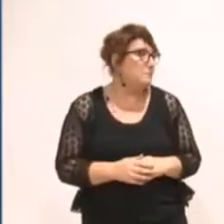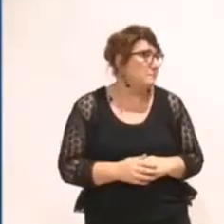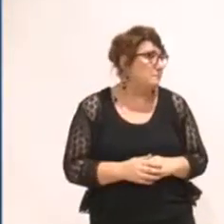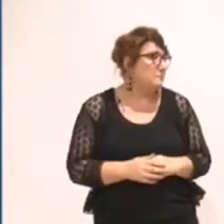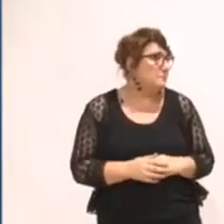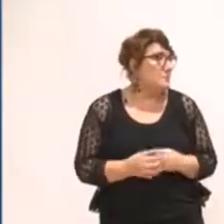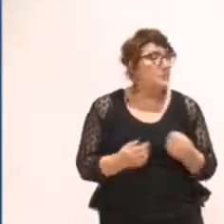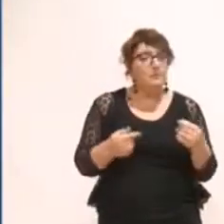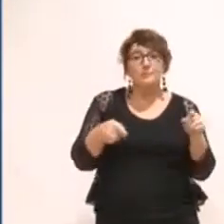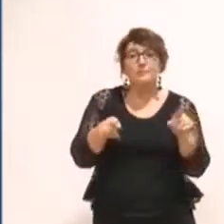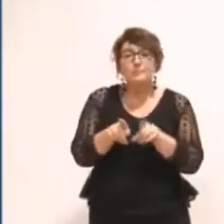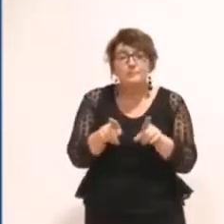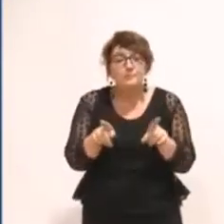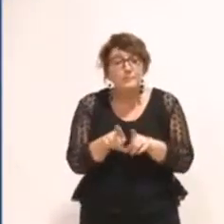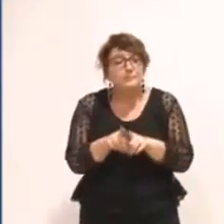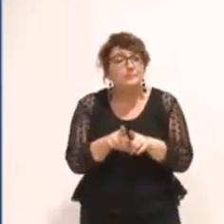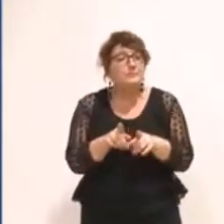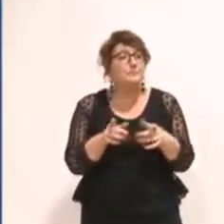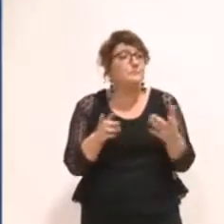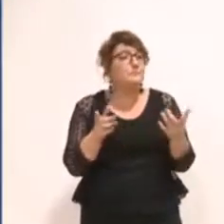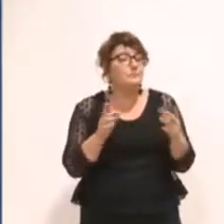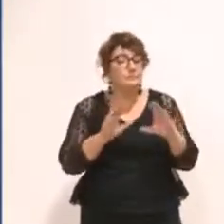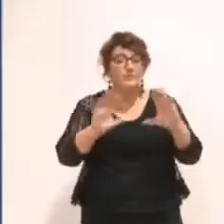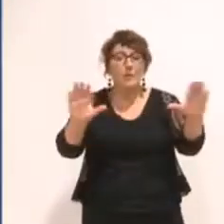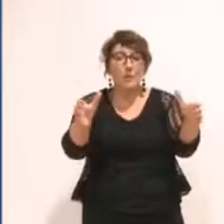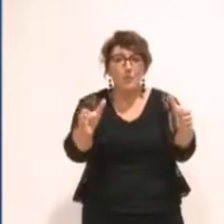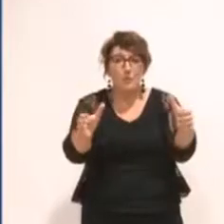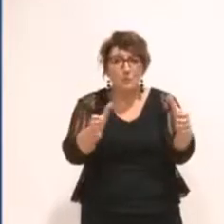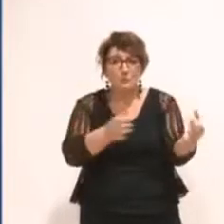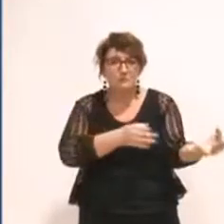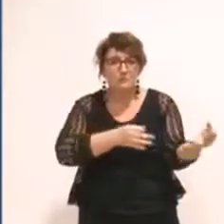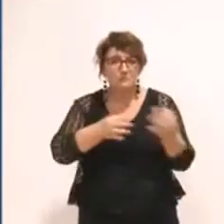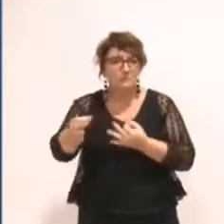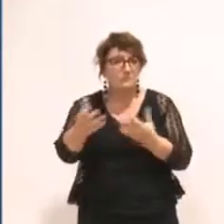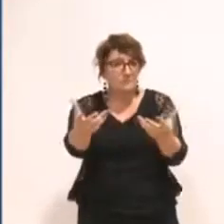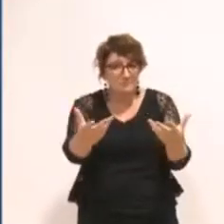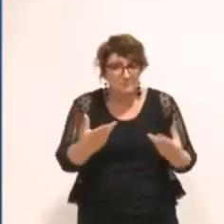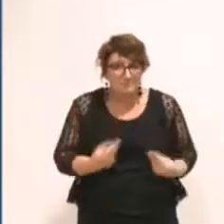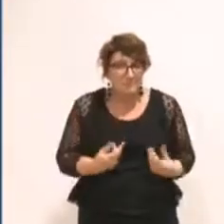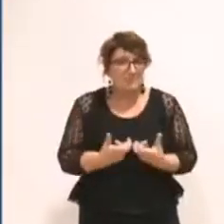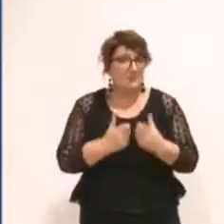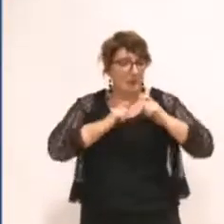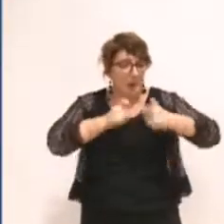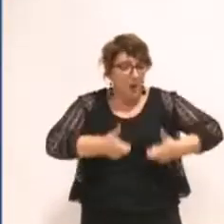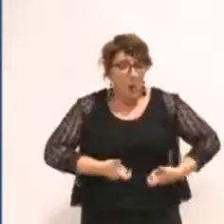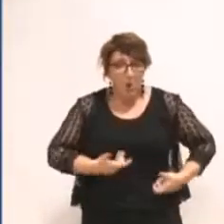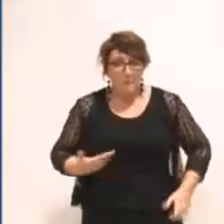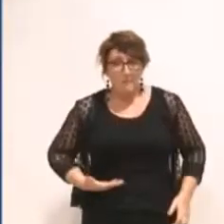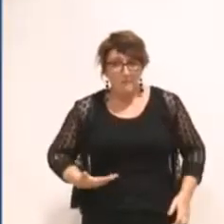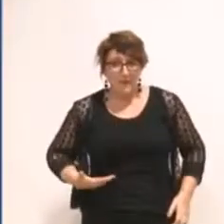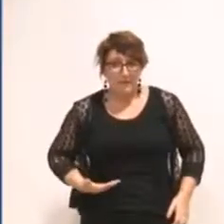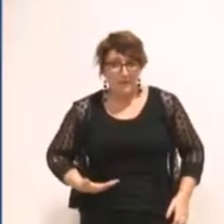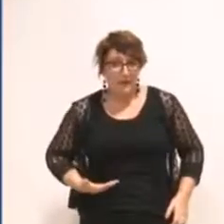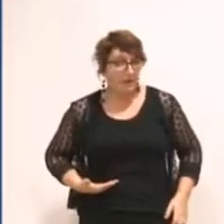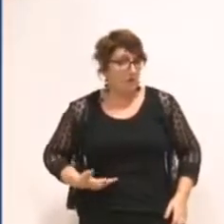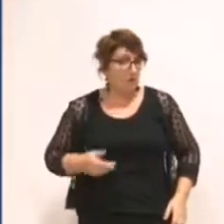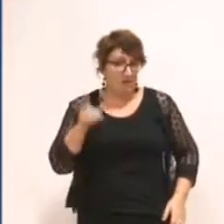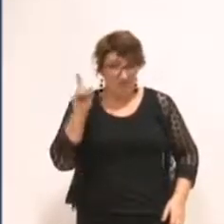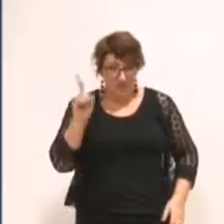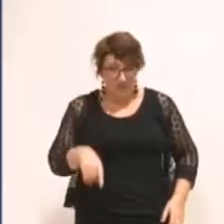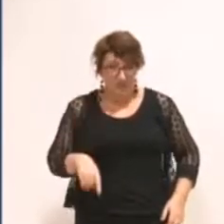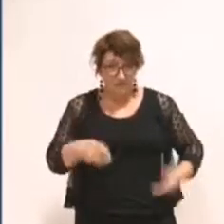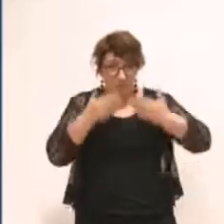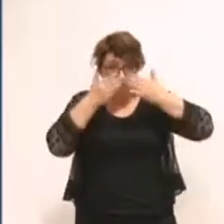la possibilité de recevoir régulièrement des groupes, notamment d'écoles maternelles. Il faut complètement ouvrir sur ces